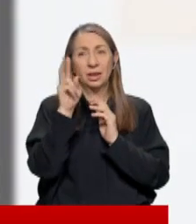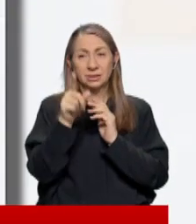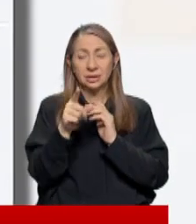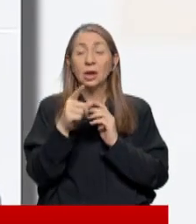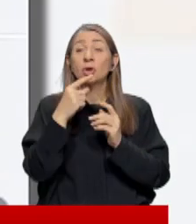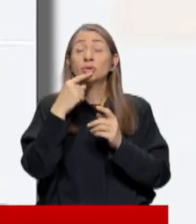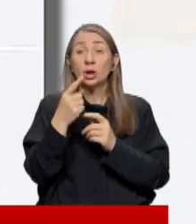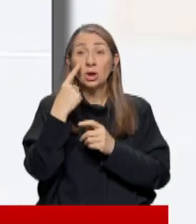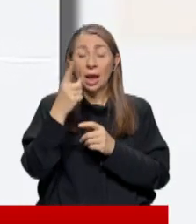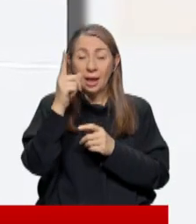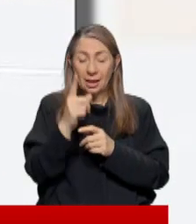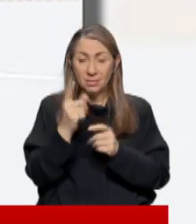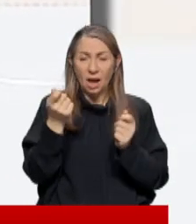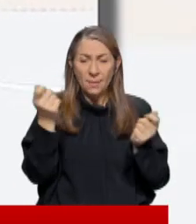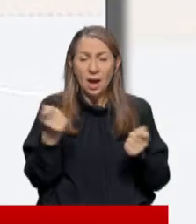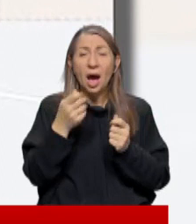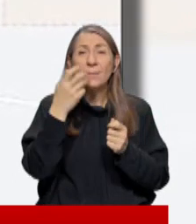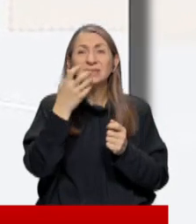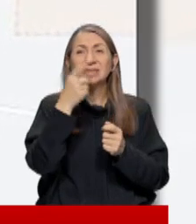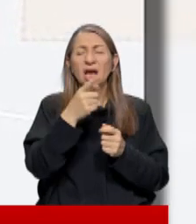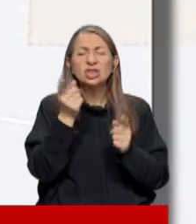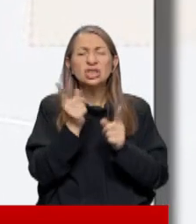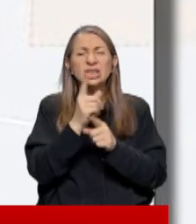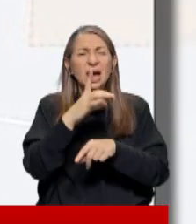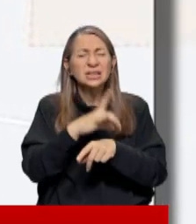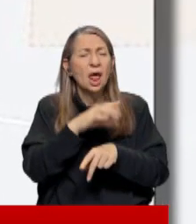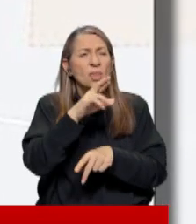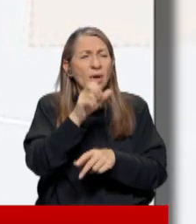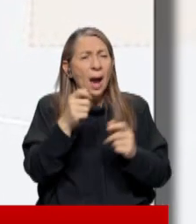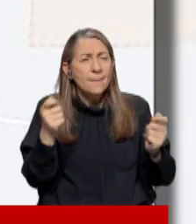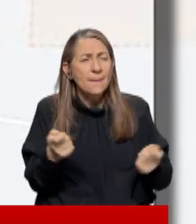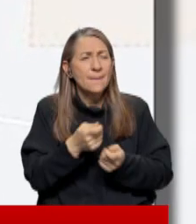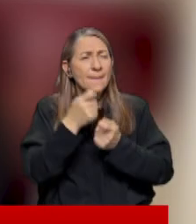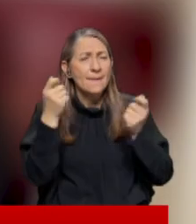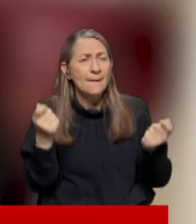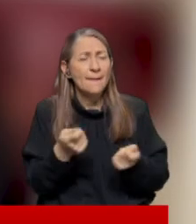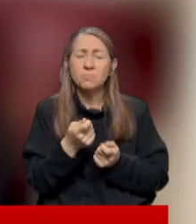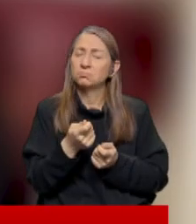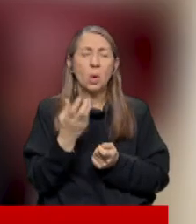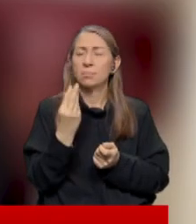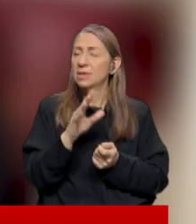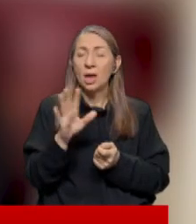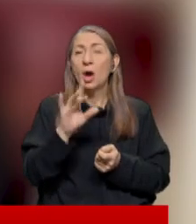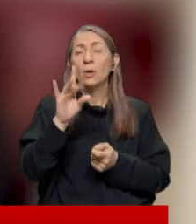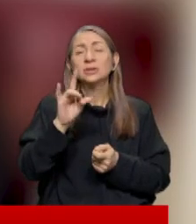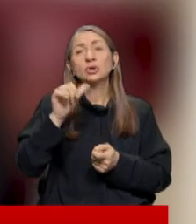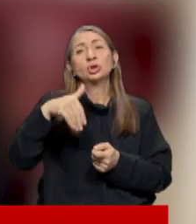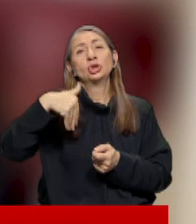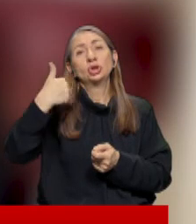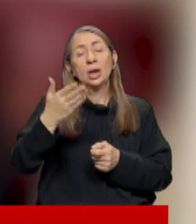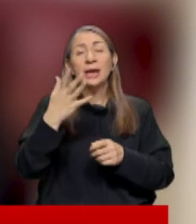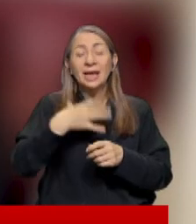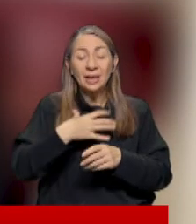iddiaya göre ayın başından beri Amasya'da çeşitli hastanelerden randevu almaya çalıştı alamadı 15 gün sonra